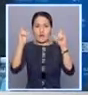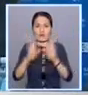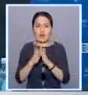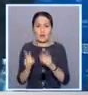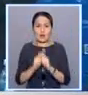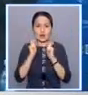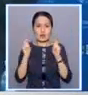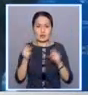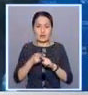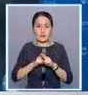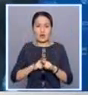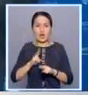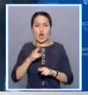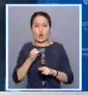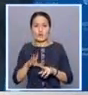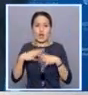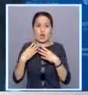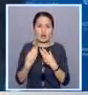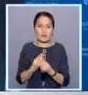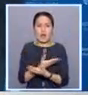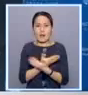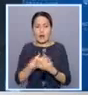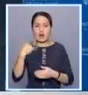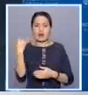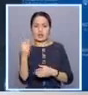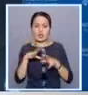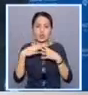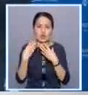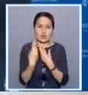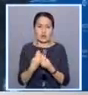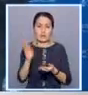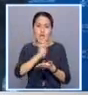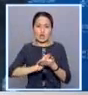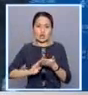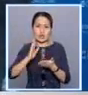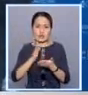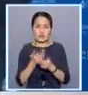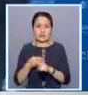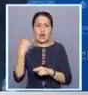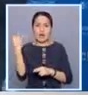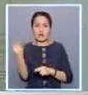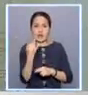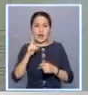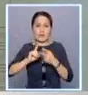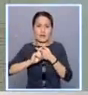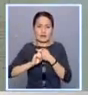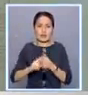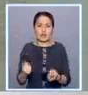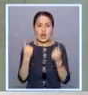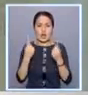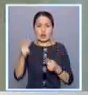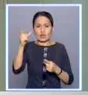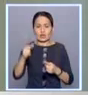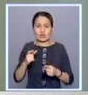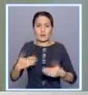тұсаукесері болды. Онда Қонаев әулетінің шежіресінен бастап ширек ғасыр елді басқарып, ғұмыры ел тарихымен тығыз байланысқан дара